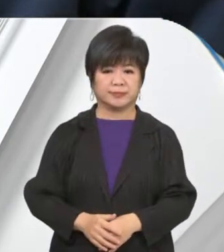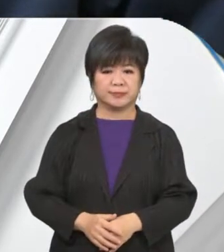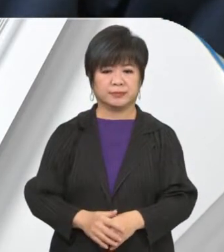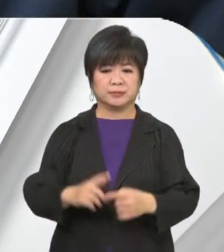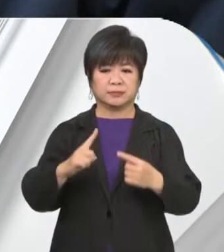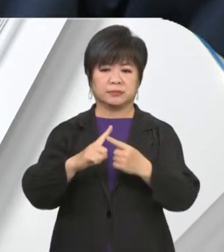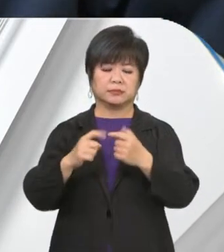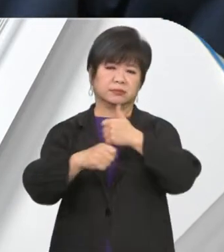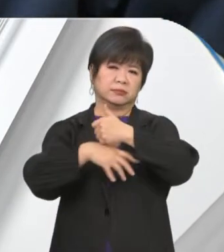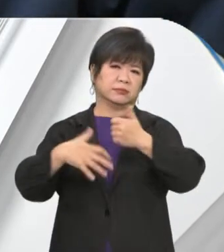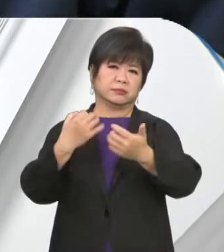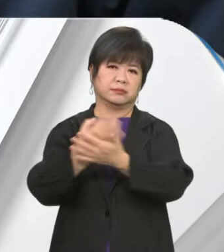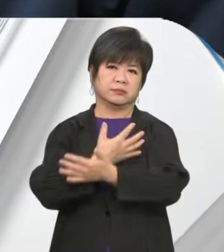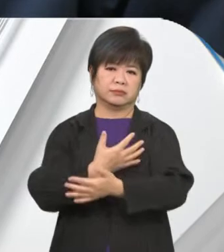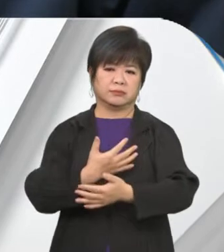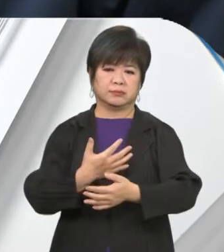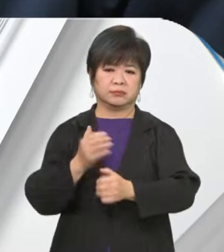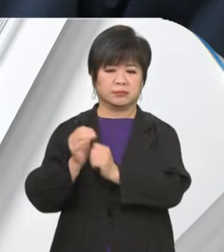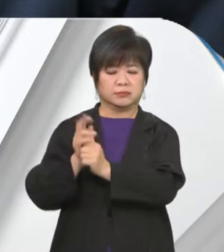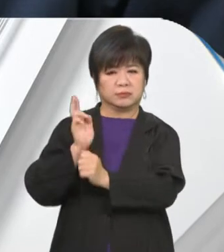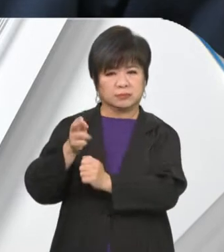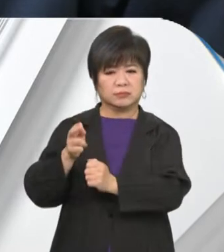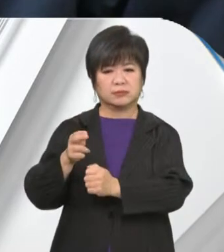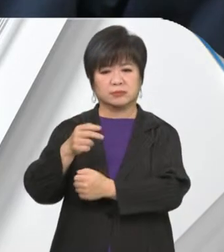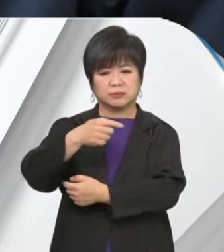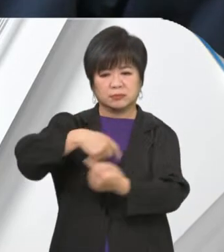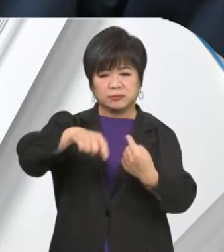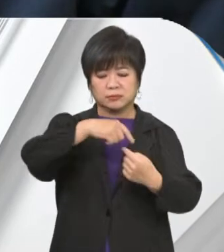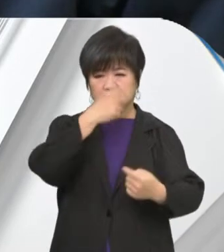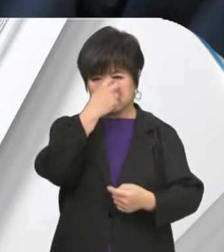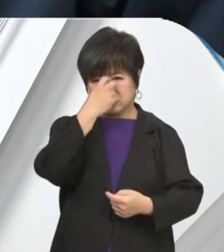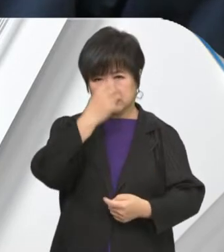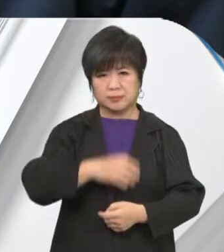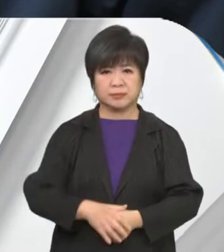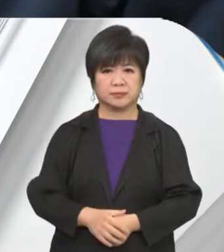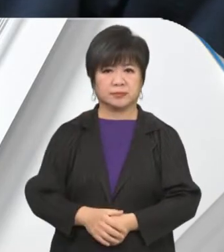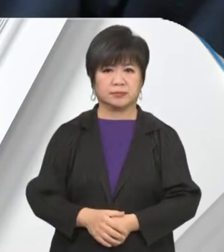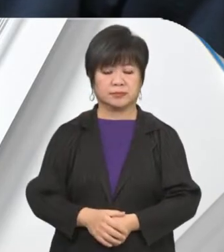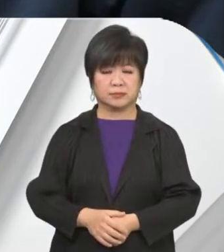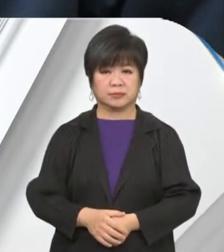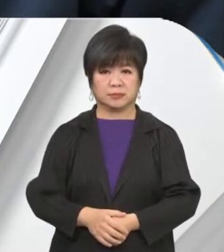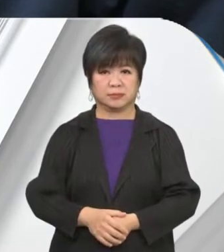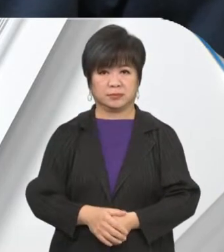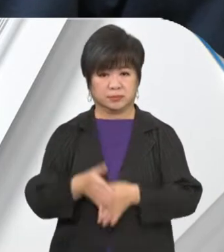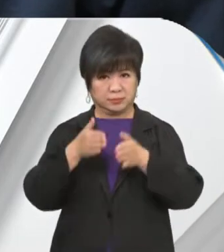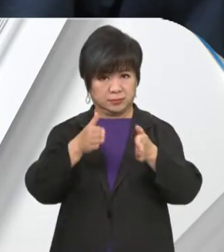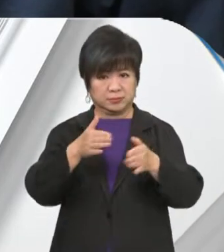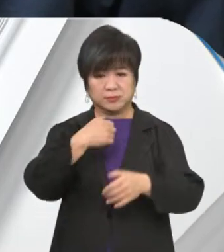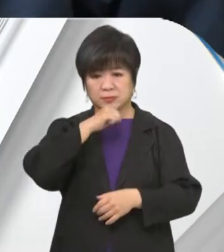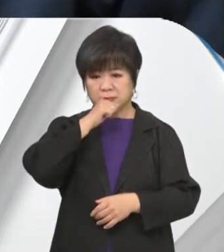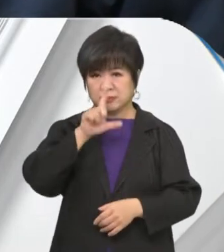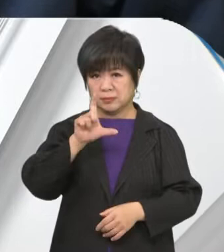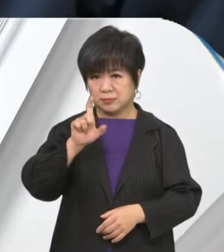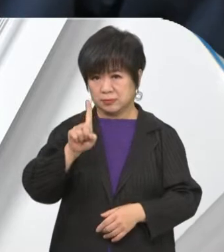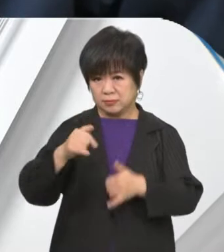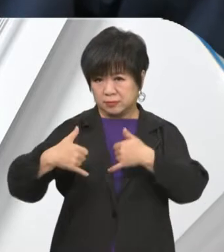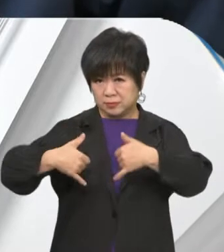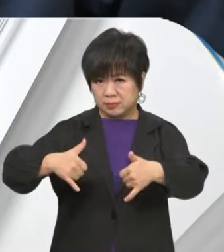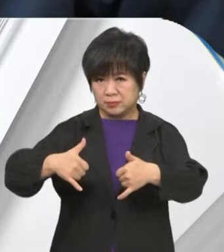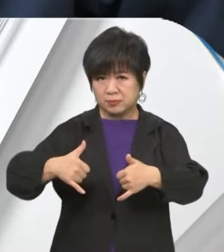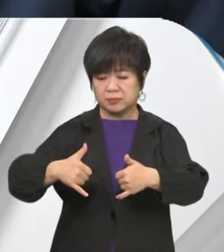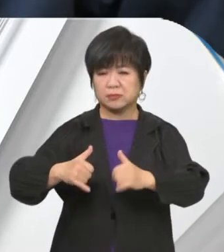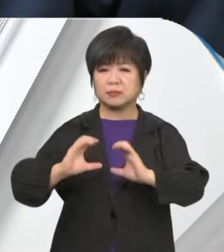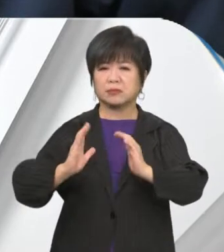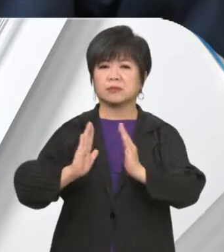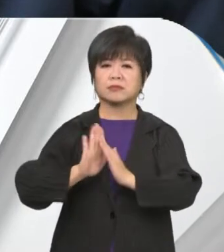力不足的状况之下，我们是采委外巡管的方式来做处理。那我们会针对于说台61线沿线的国有土地的